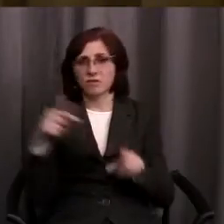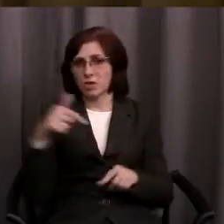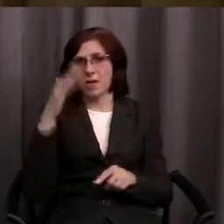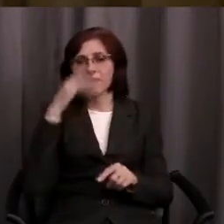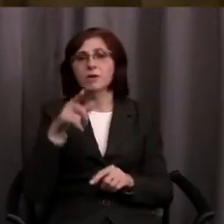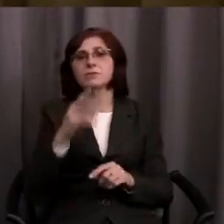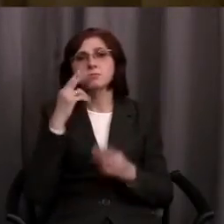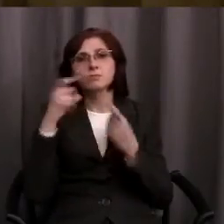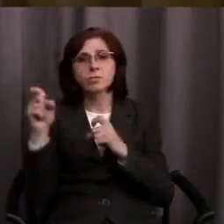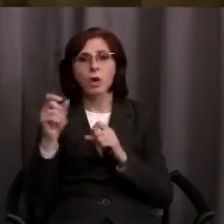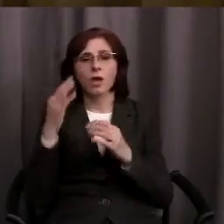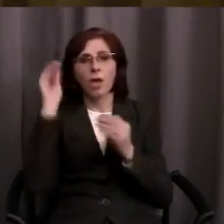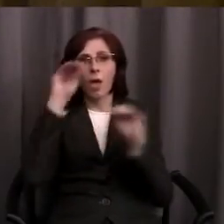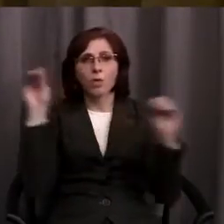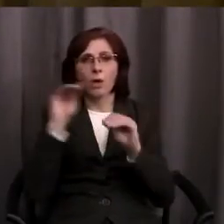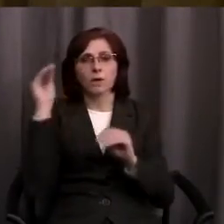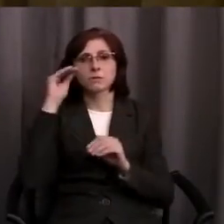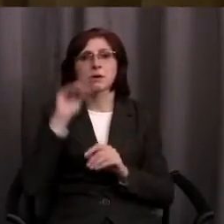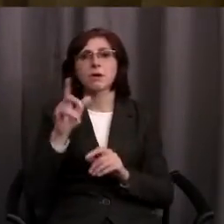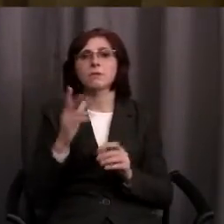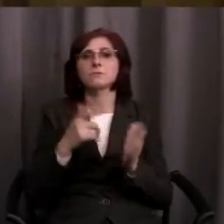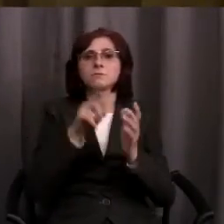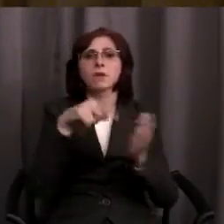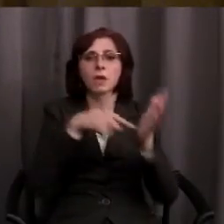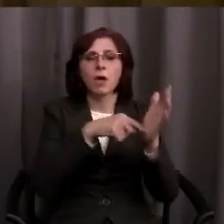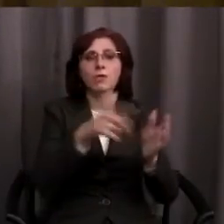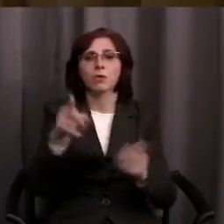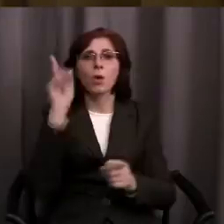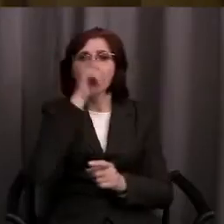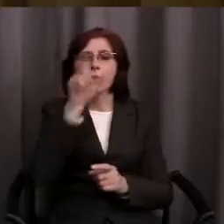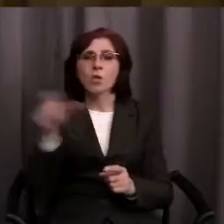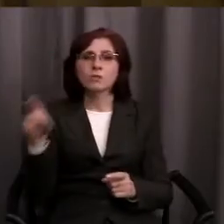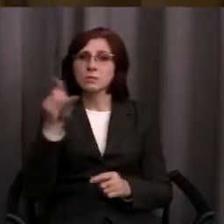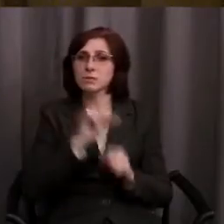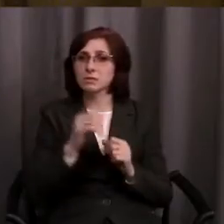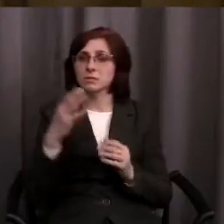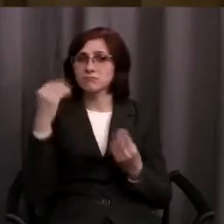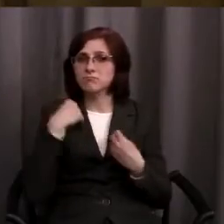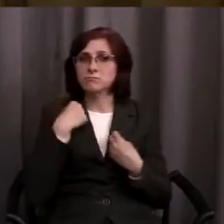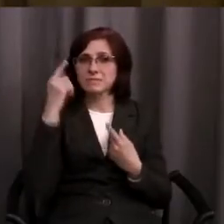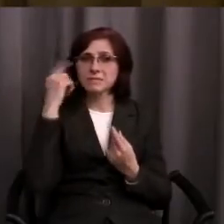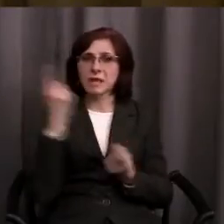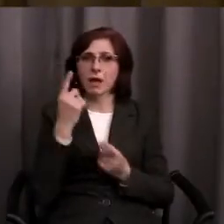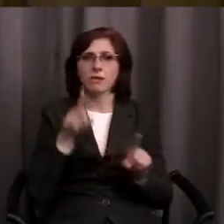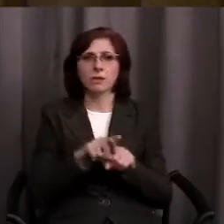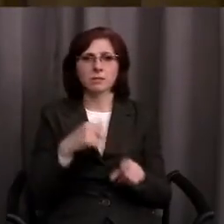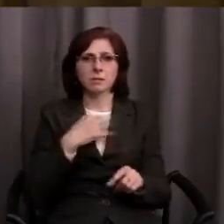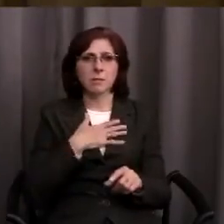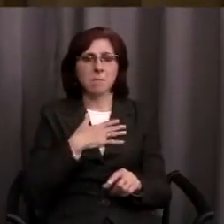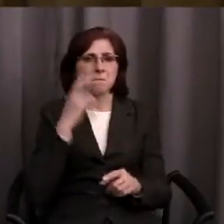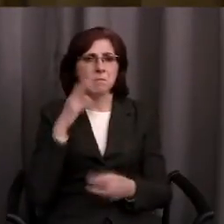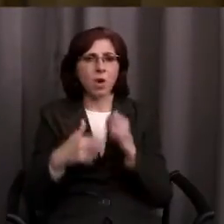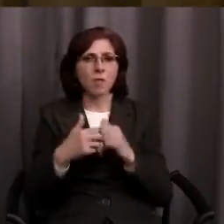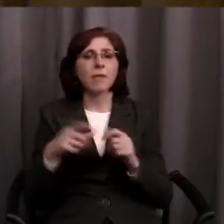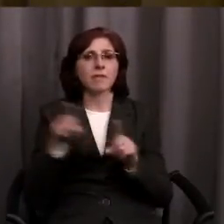zwrócić edukację, kierunek edukacyjny na te osoby, które są potencjalnie zagrożone, którzy już zaczynają mieć pewien problem.